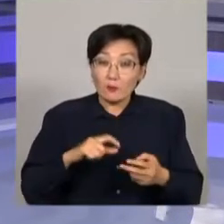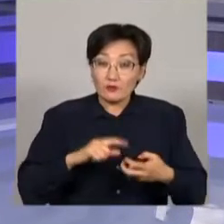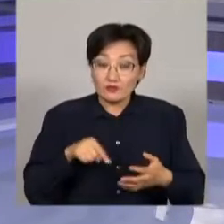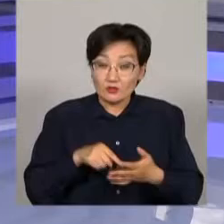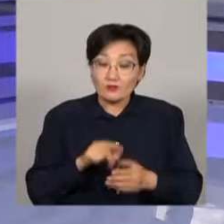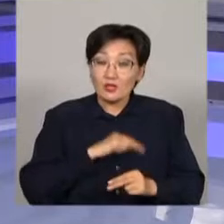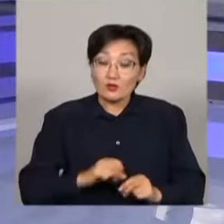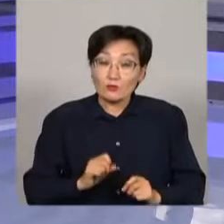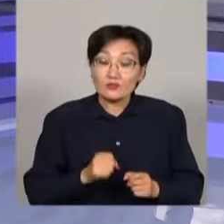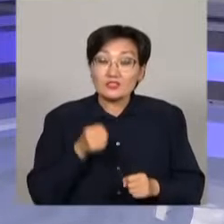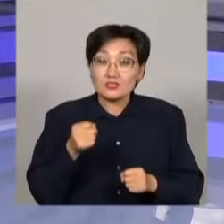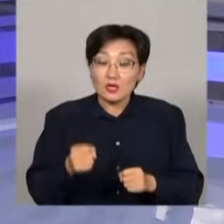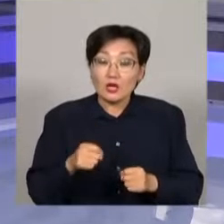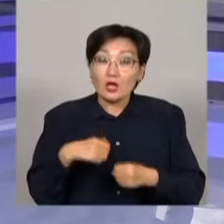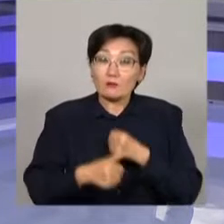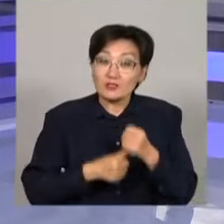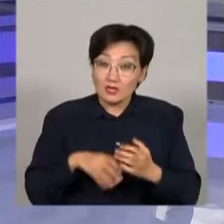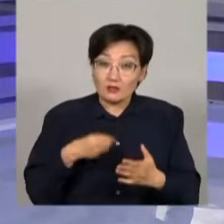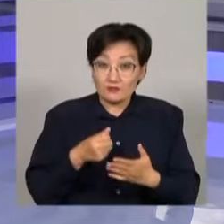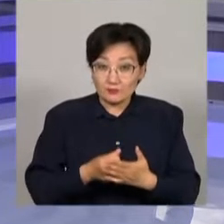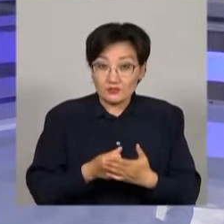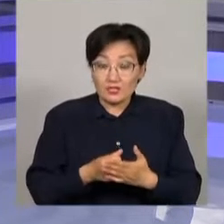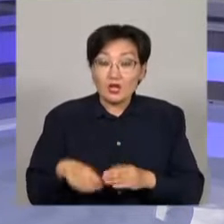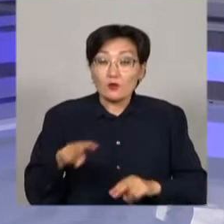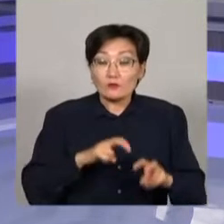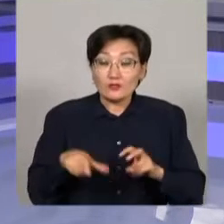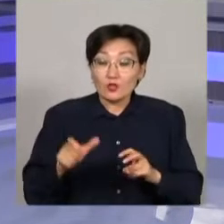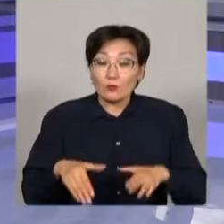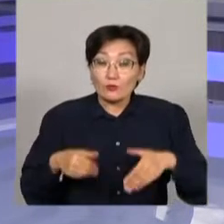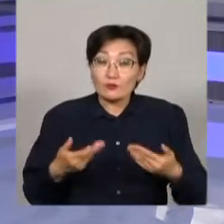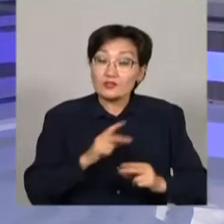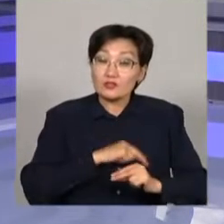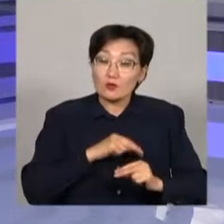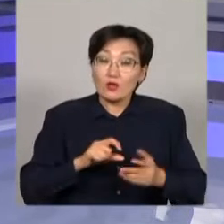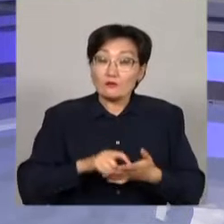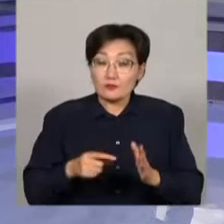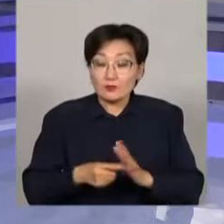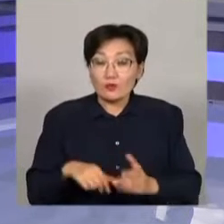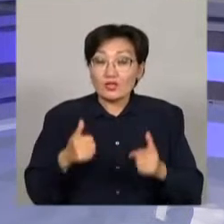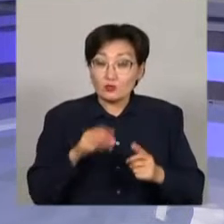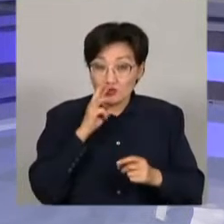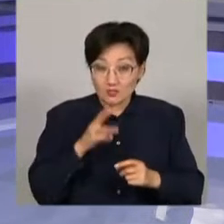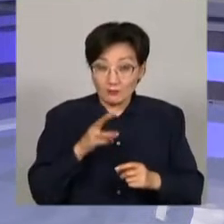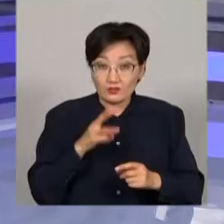– трудоустройство и материальных выплат. Причем соискателям предлагают работу в офисах и с хорошей